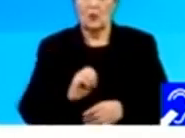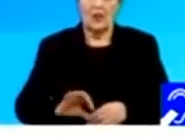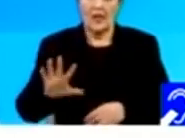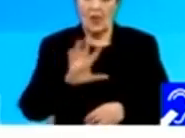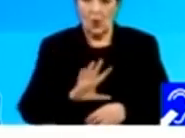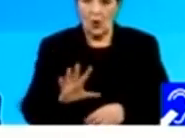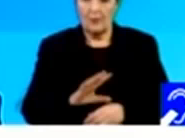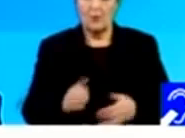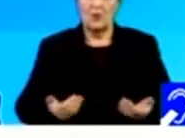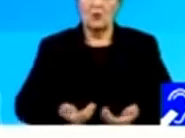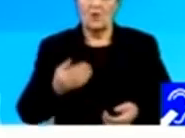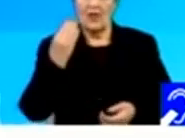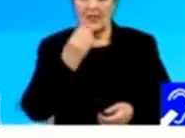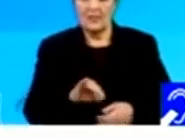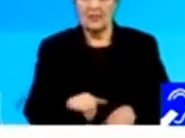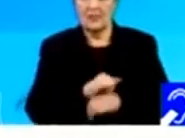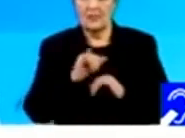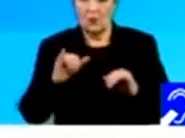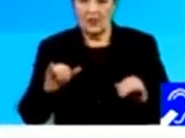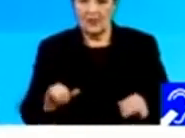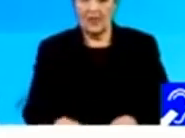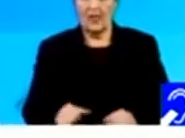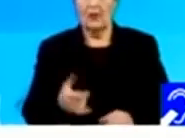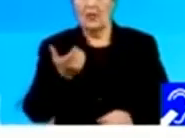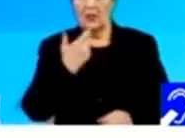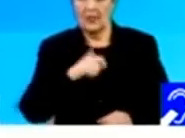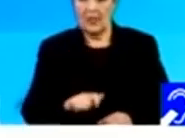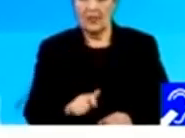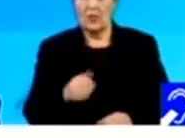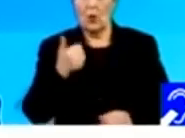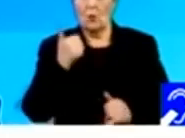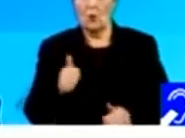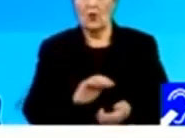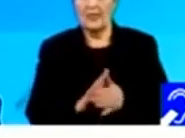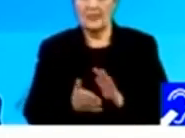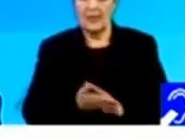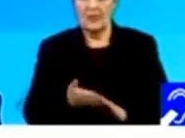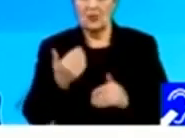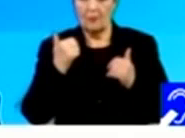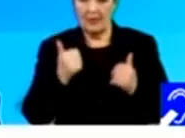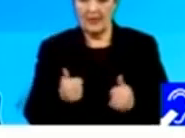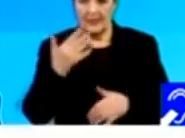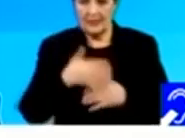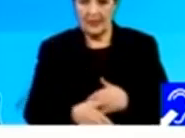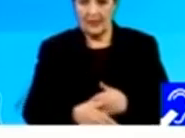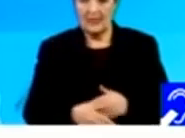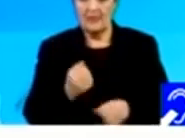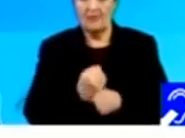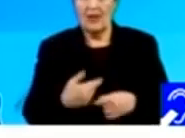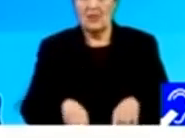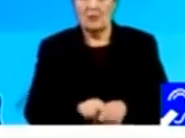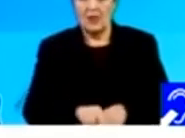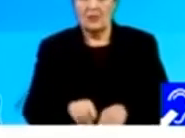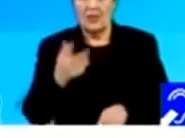europene. Pentru o viață mai bună, pentru dreptate, pentru echitate, pentru bună înțelegere și bineînțeles. Să facem așa încât